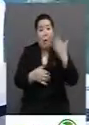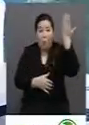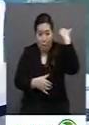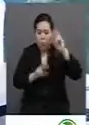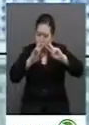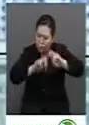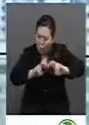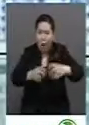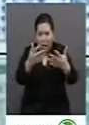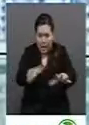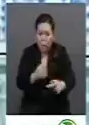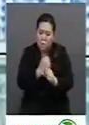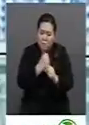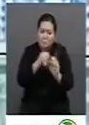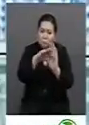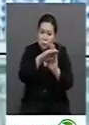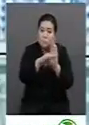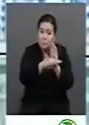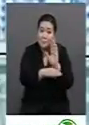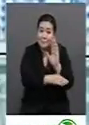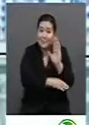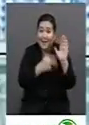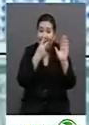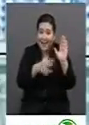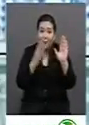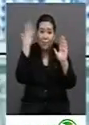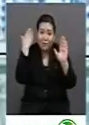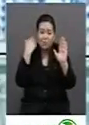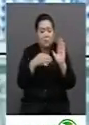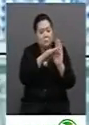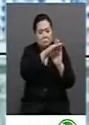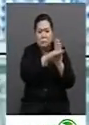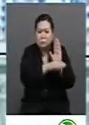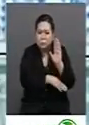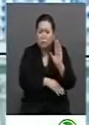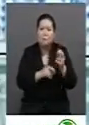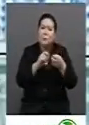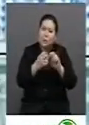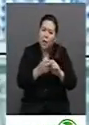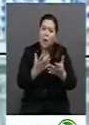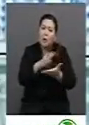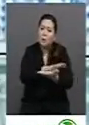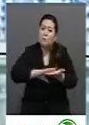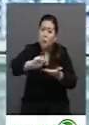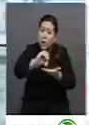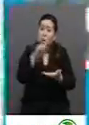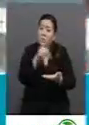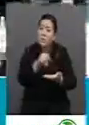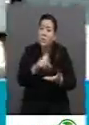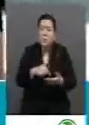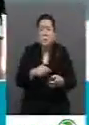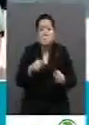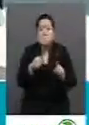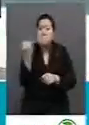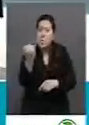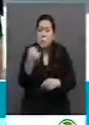แผ่ข้อเท็จจริงทำเป็นซีรีส์ตอนๆให้คุณผู้ชมได้เห็นนะคะถึงภาพในมุมอีกมุมหนึ่งค่ะที่เป็นด้านมืดของ